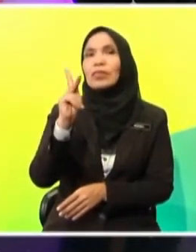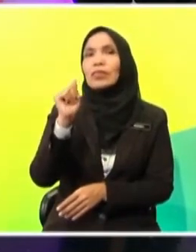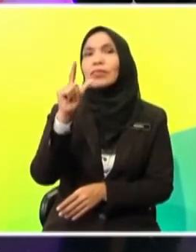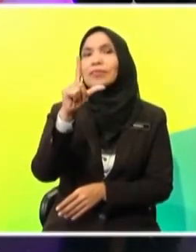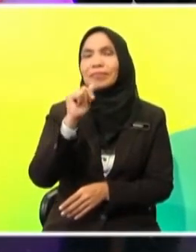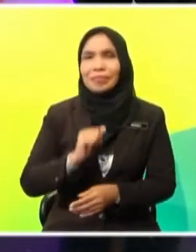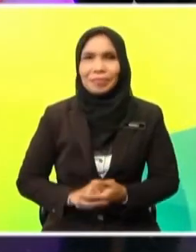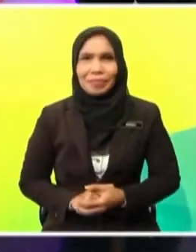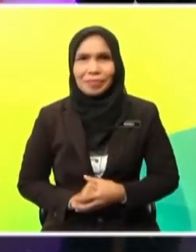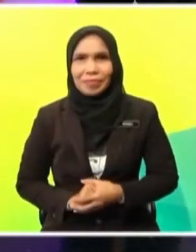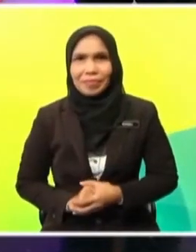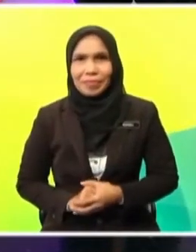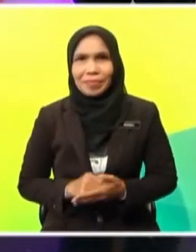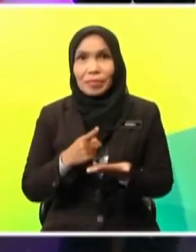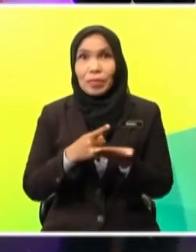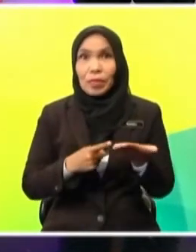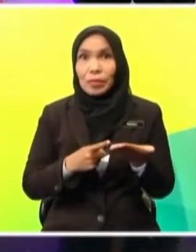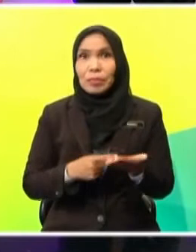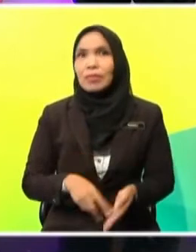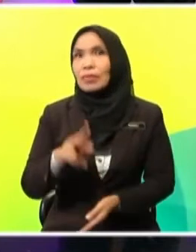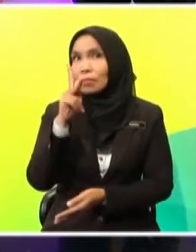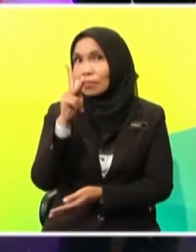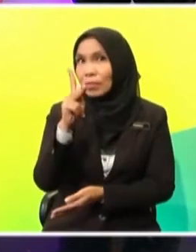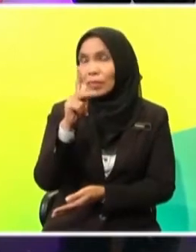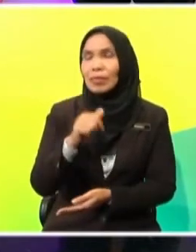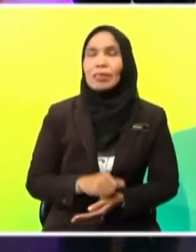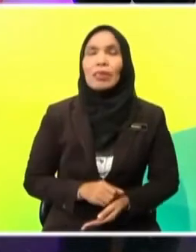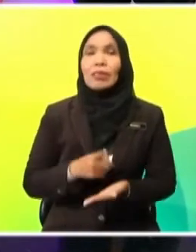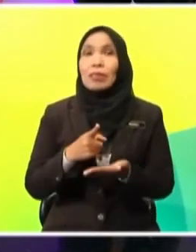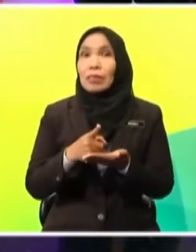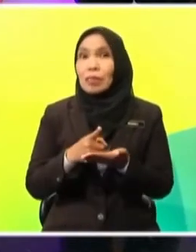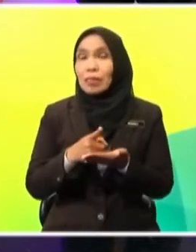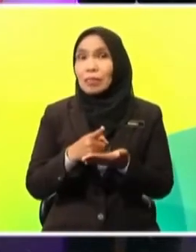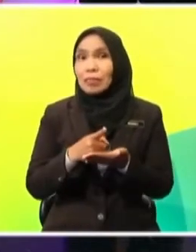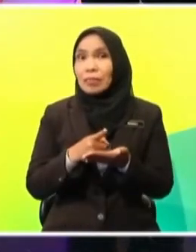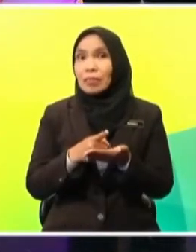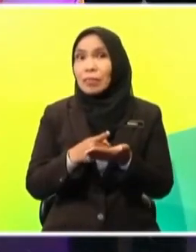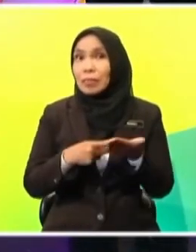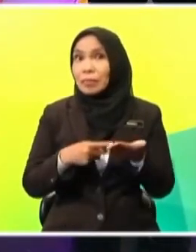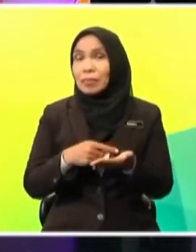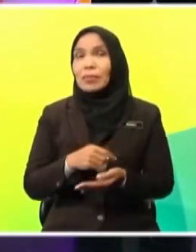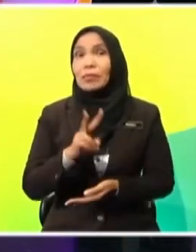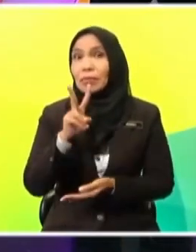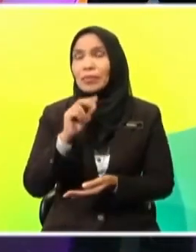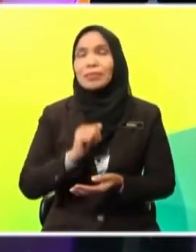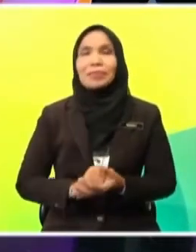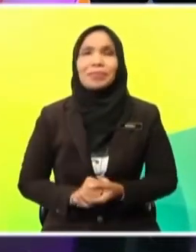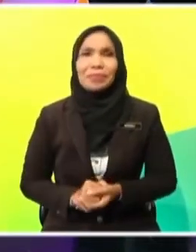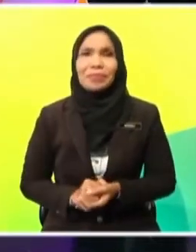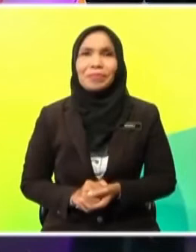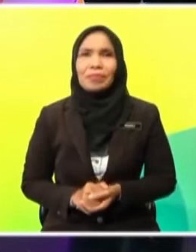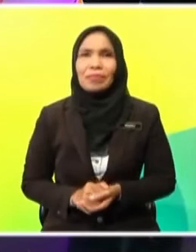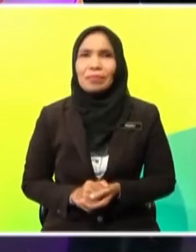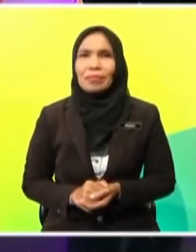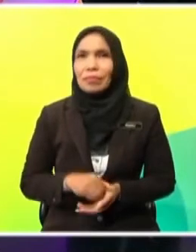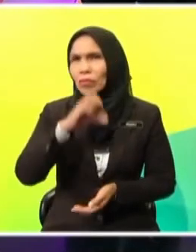diterjemahkannya huruf g dan apapun itu dengan terjemahkanlah huruf b kita teruskan dengan soalan yang ketiga ini Mas mesti